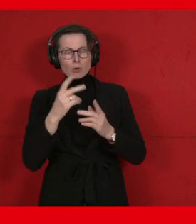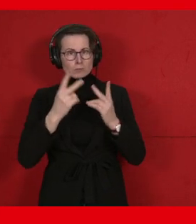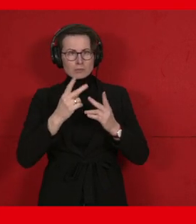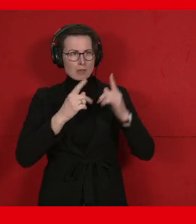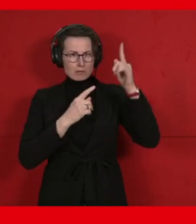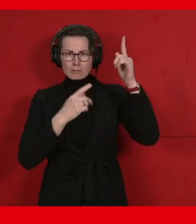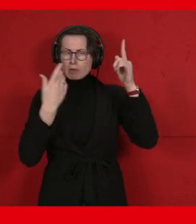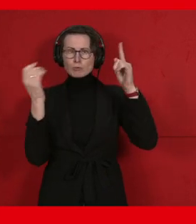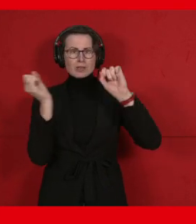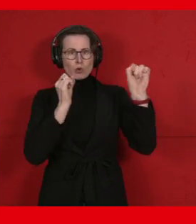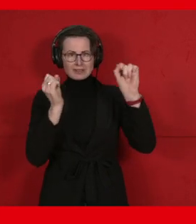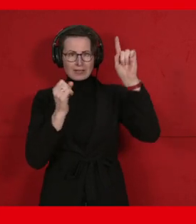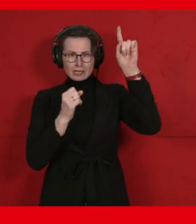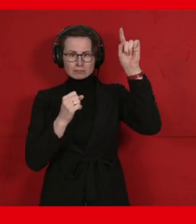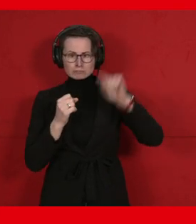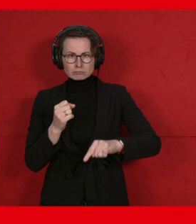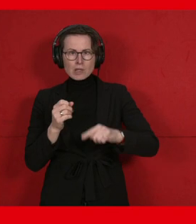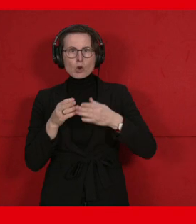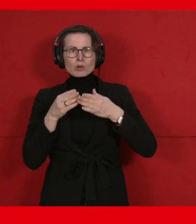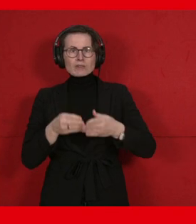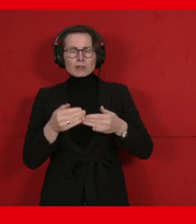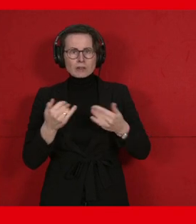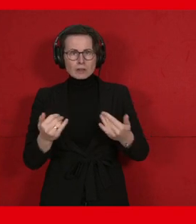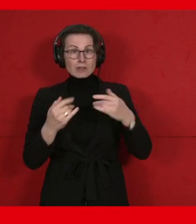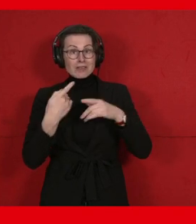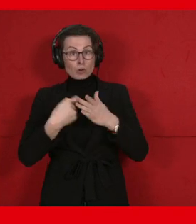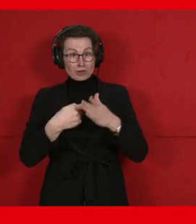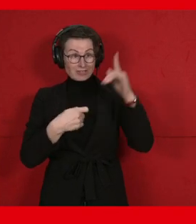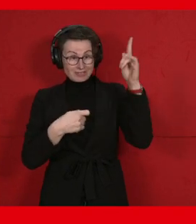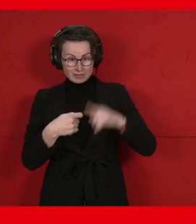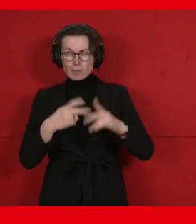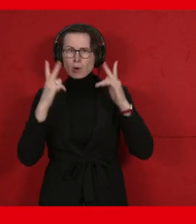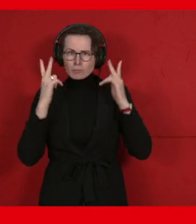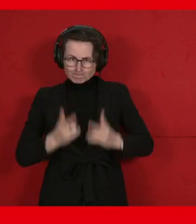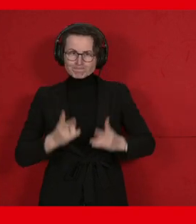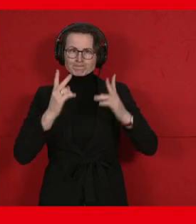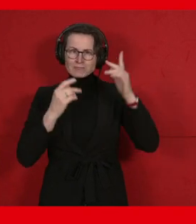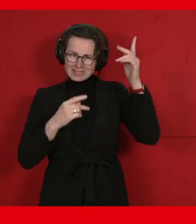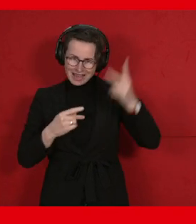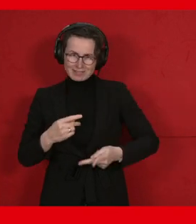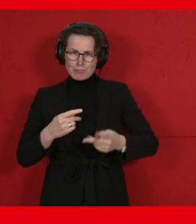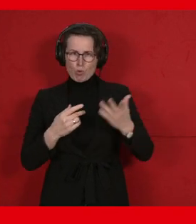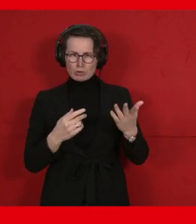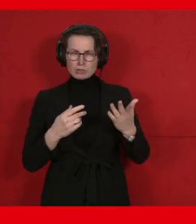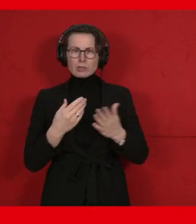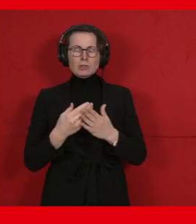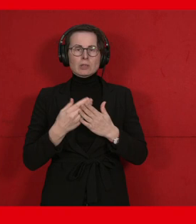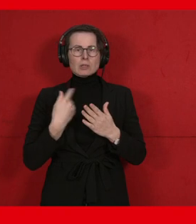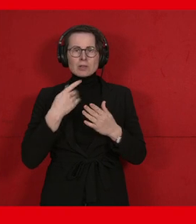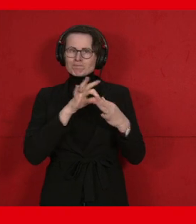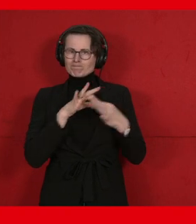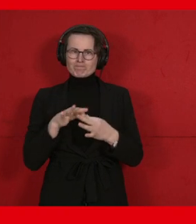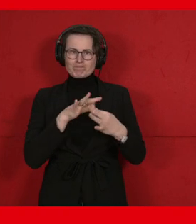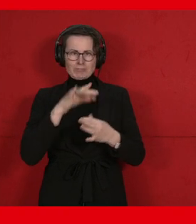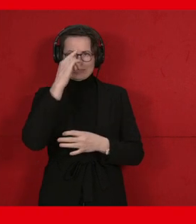wie bringen wir das nach Ludwigshafen? Und das eine sind die Kosten, aber das andere ist tatsächlich der physische Transport. Und deswegen, es wird eine ohne das andere